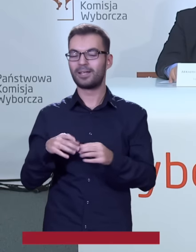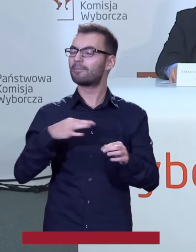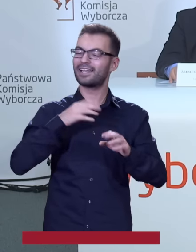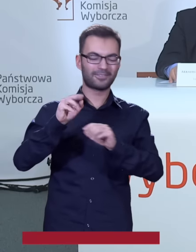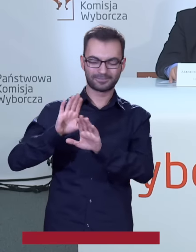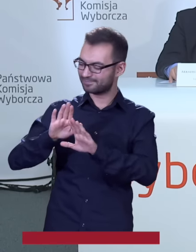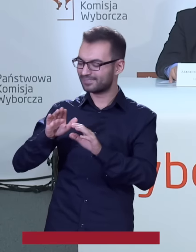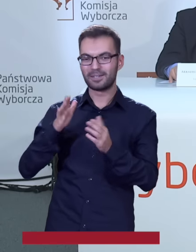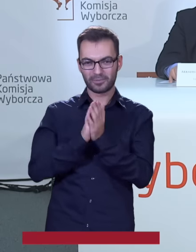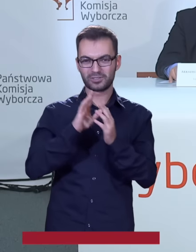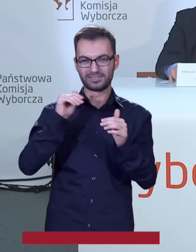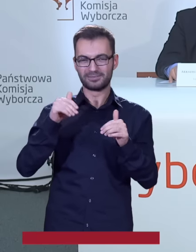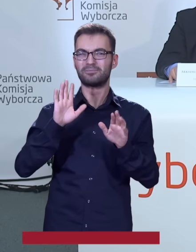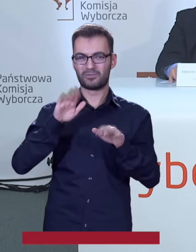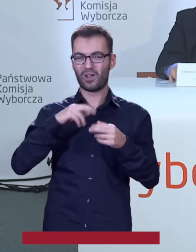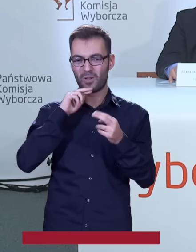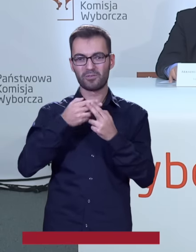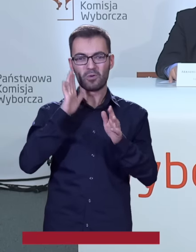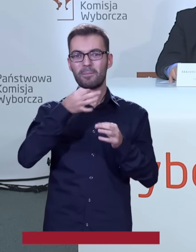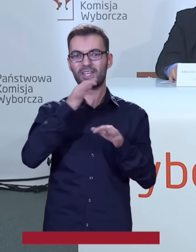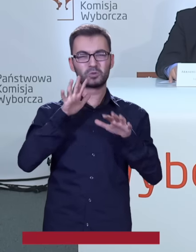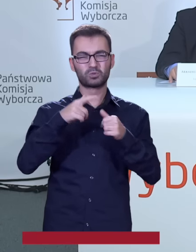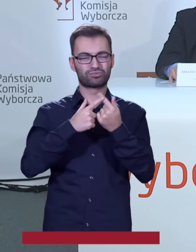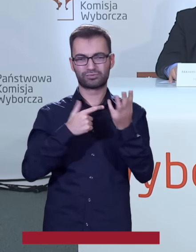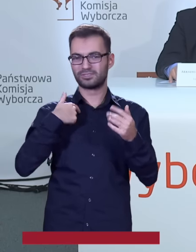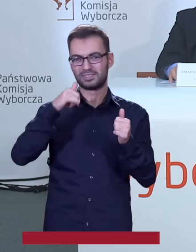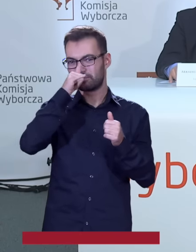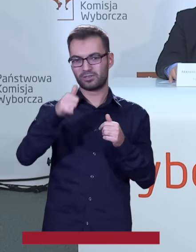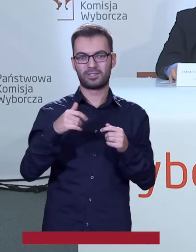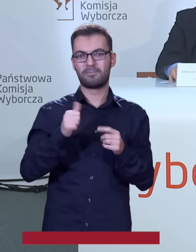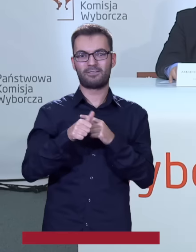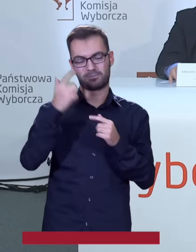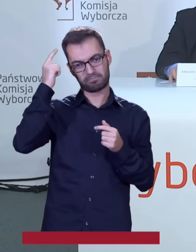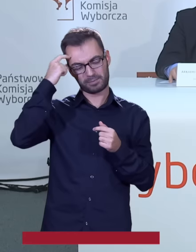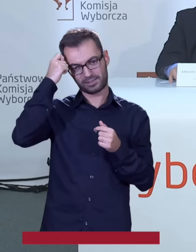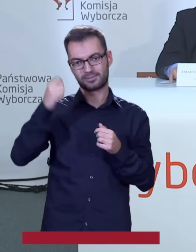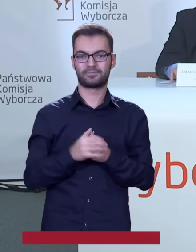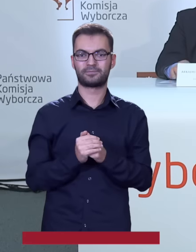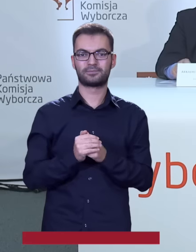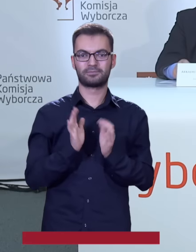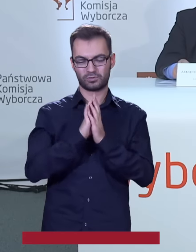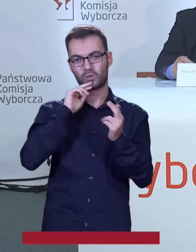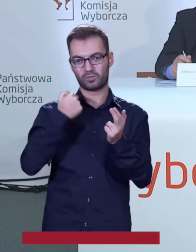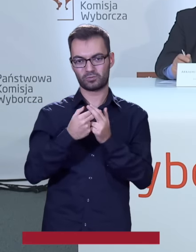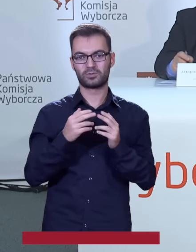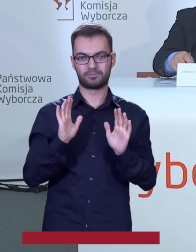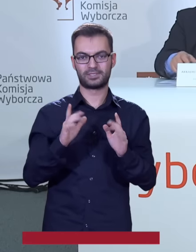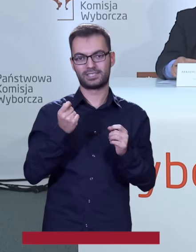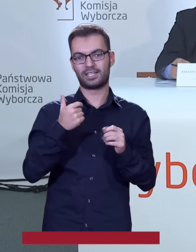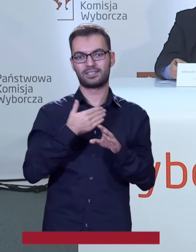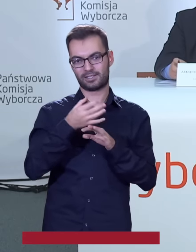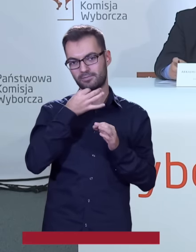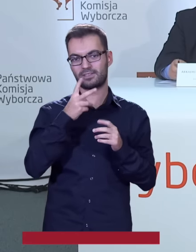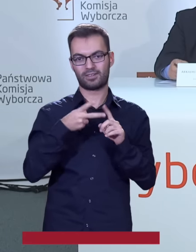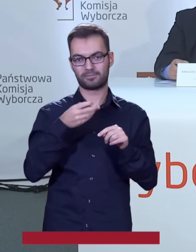proszę pozwolić odpowiedzieć, bo później tych pytań będzie na tyle dużo, że nie będziemy pamiętali pierwszych. Dobrze, to proszę odpowiedzieć. Za chwilę zadam dwa